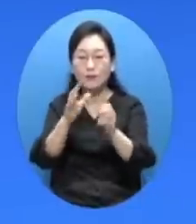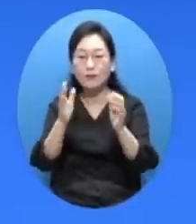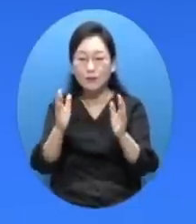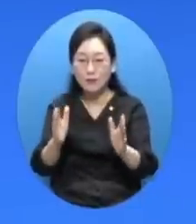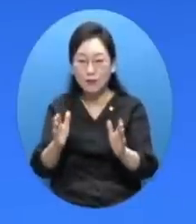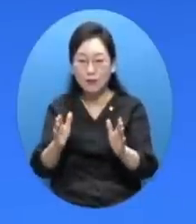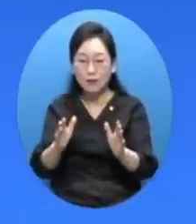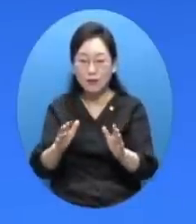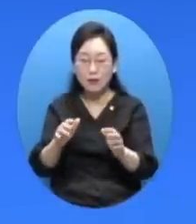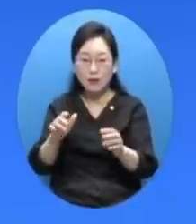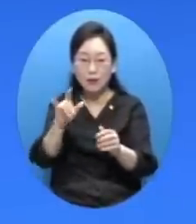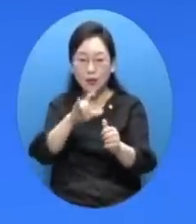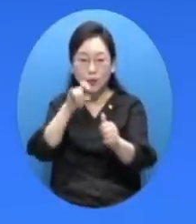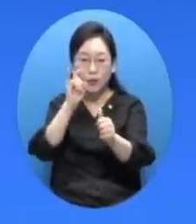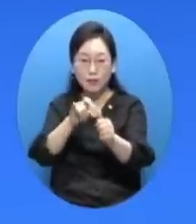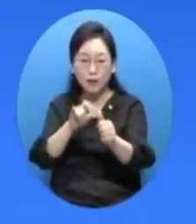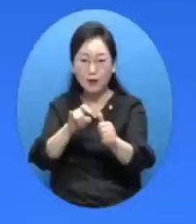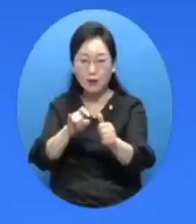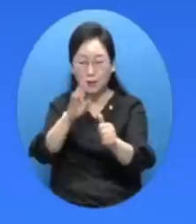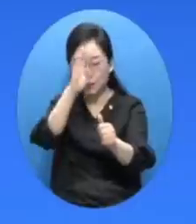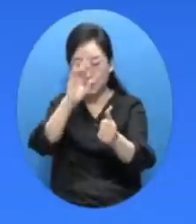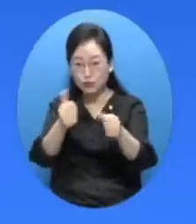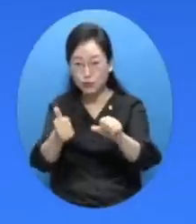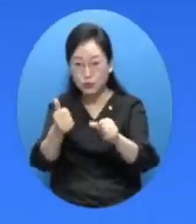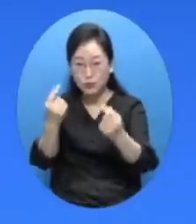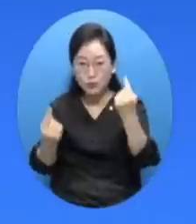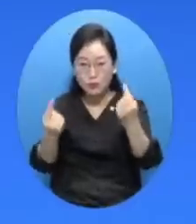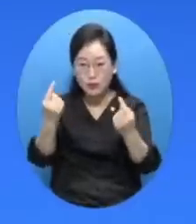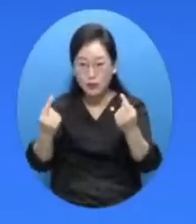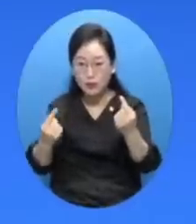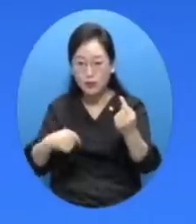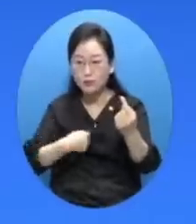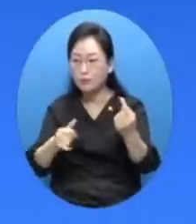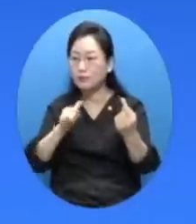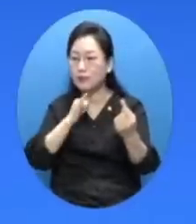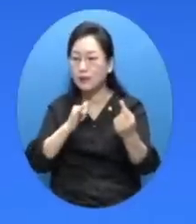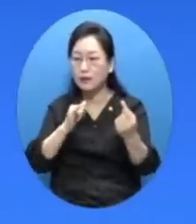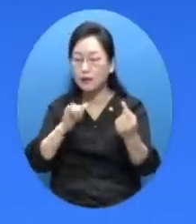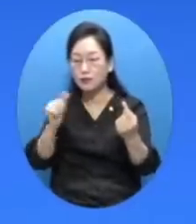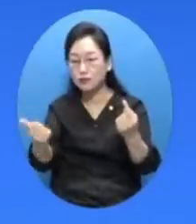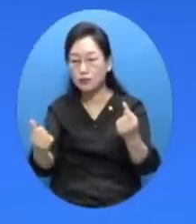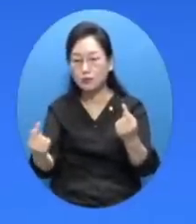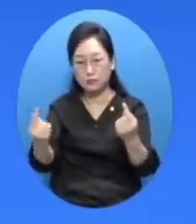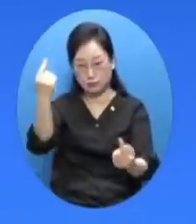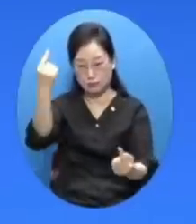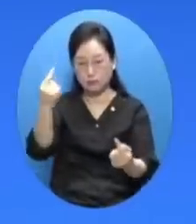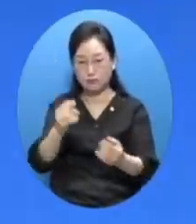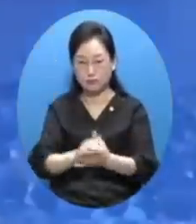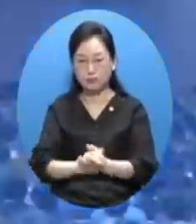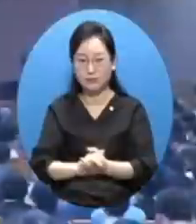코로나로 인해 죽은 사람보다 스스로 목숨을 포기해서 죽은 사람이 훨씬 더 많습니다.